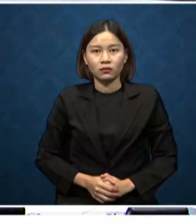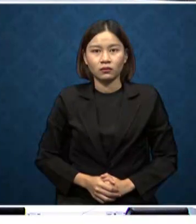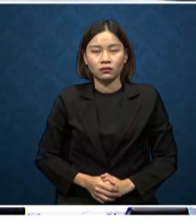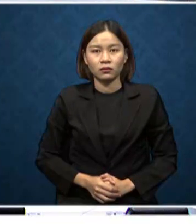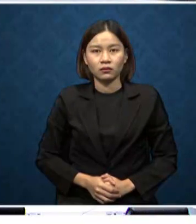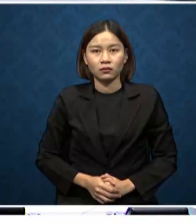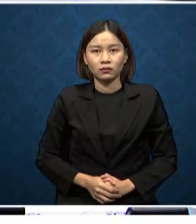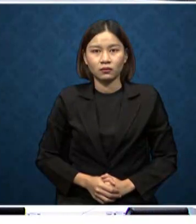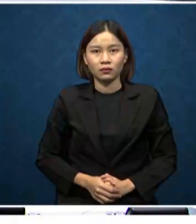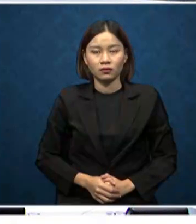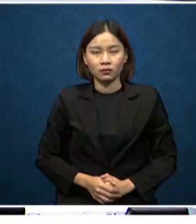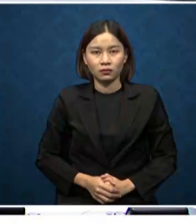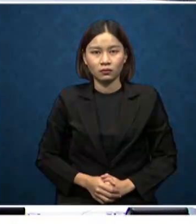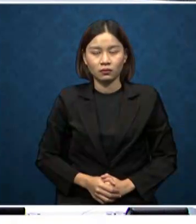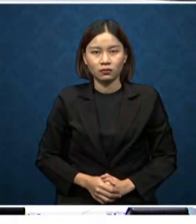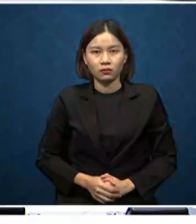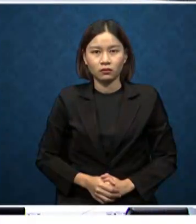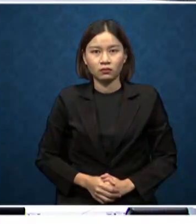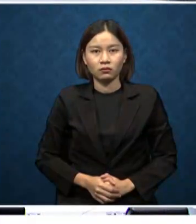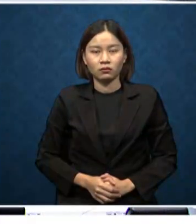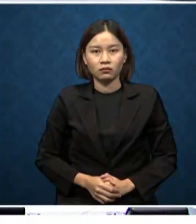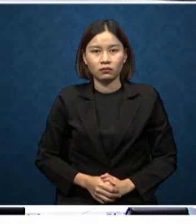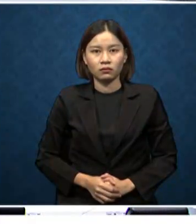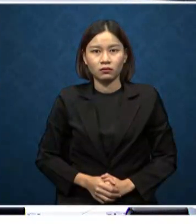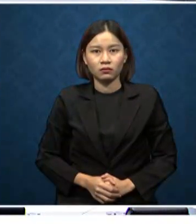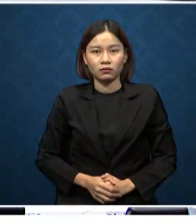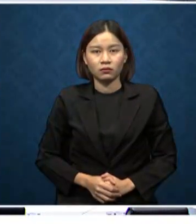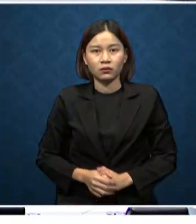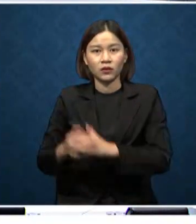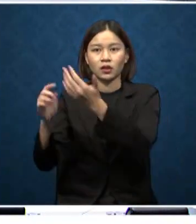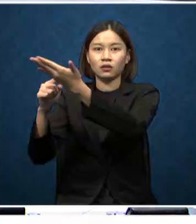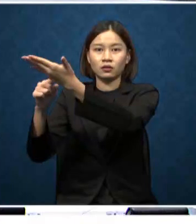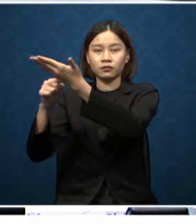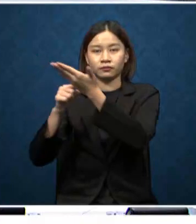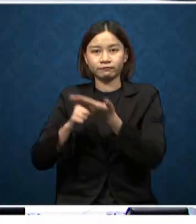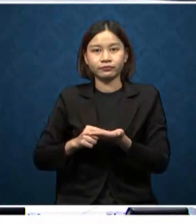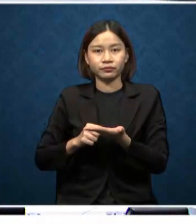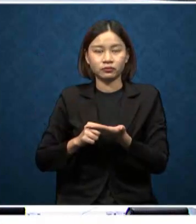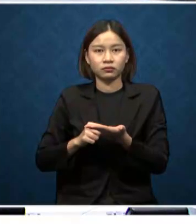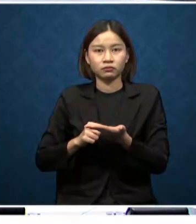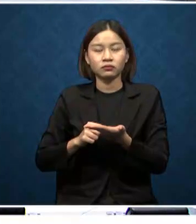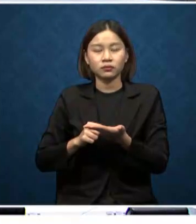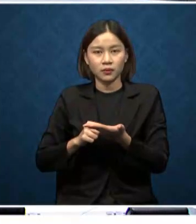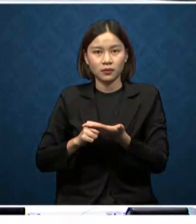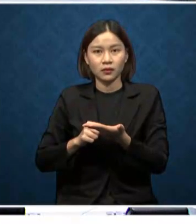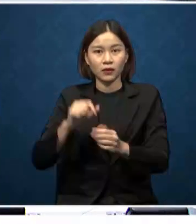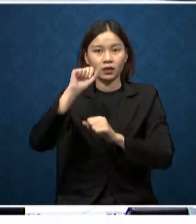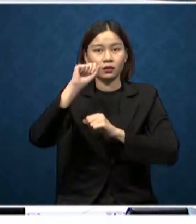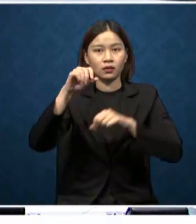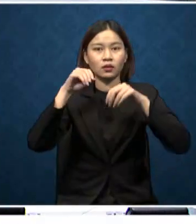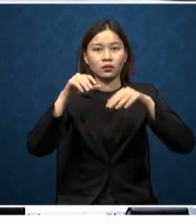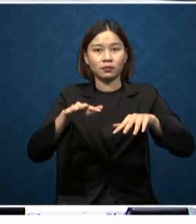าวชิราลงกรณ์พระวชิรเกล้าเจ้าอยู่หัวมีพระบรมราชโองการโปรดเกล้าโปรดกระหม่อมให้ประกาศว่